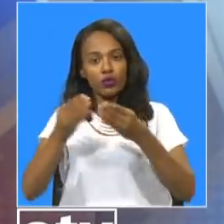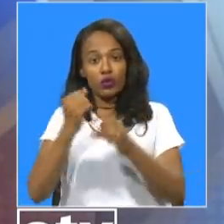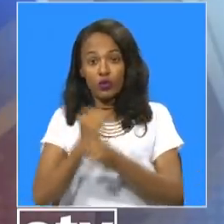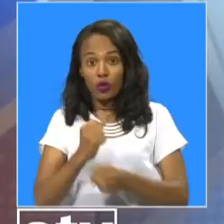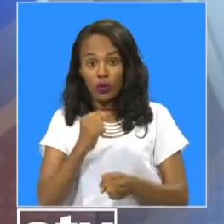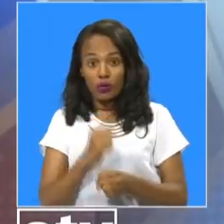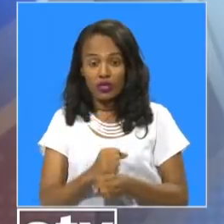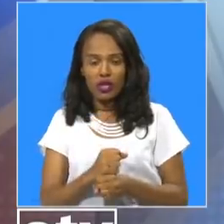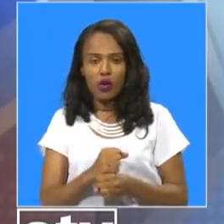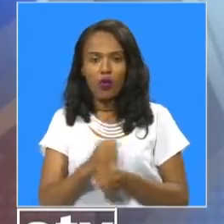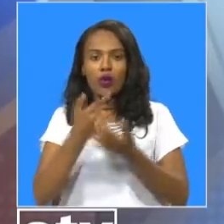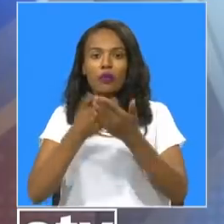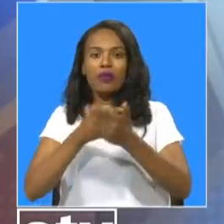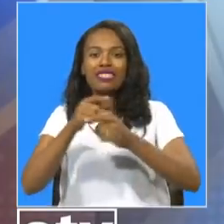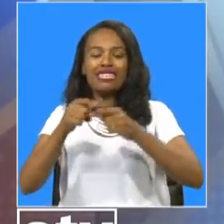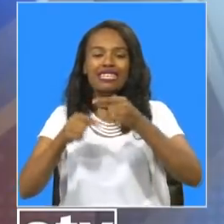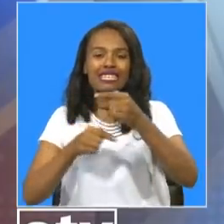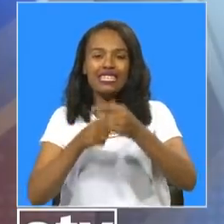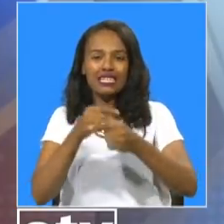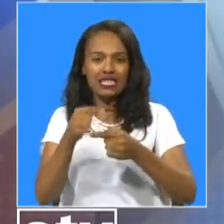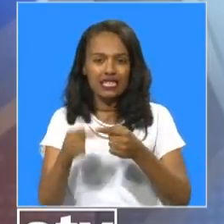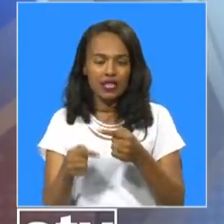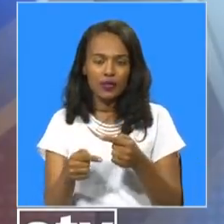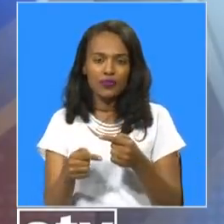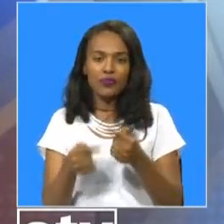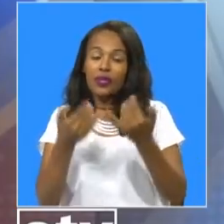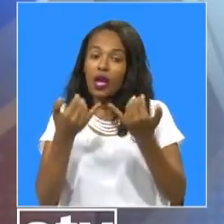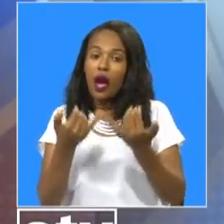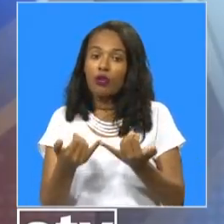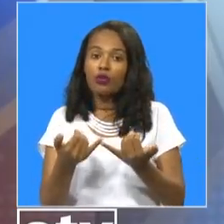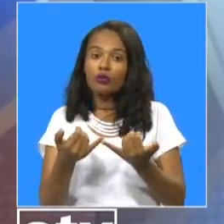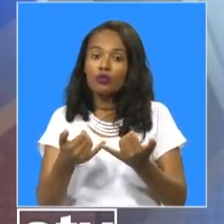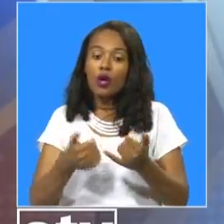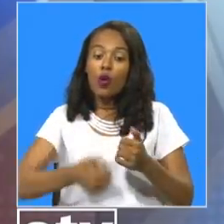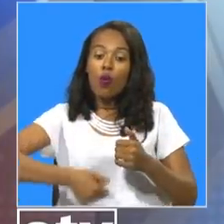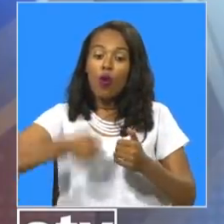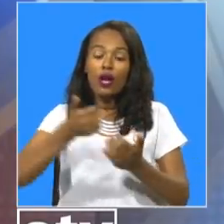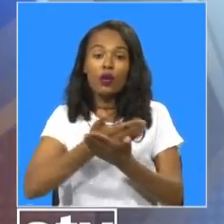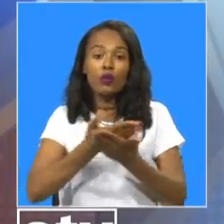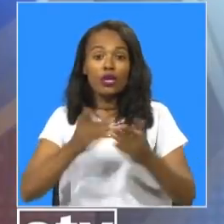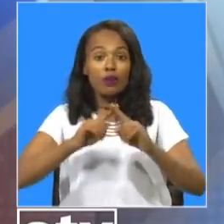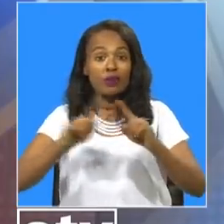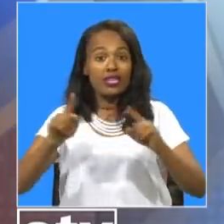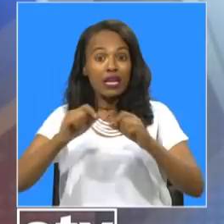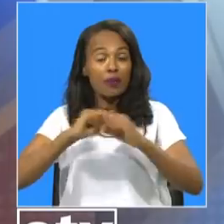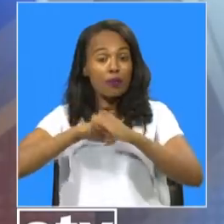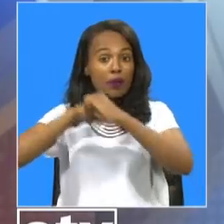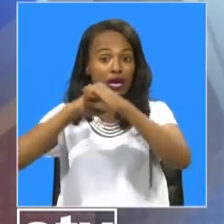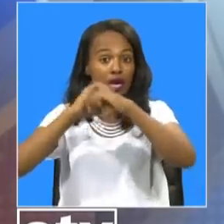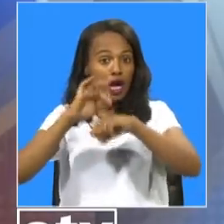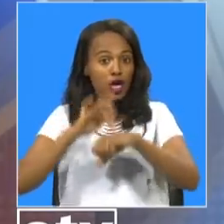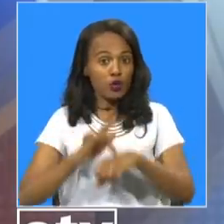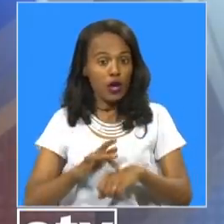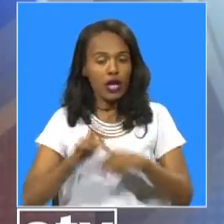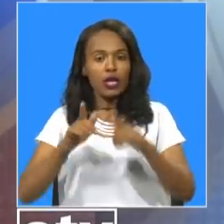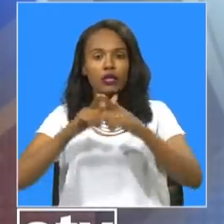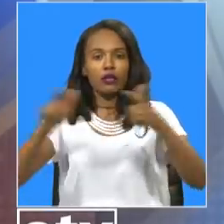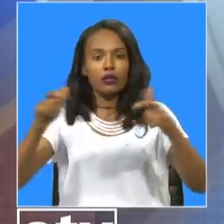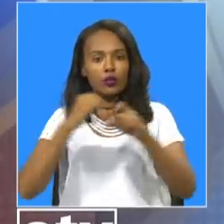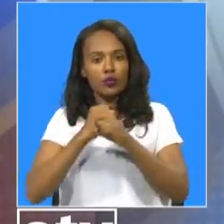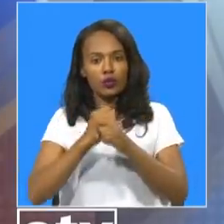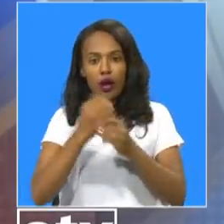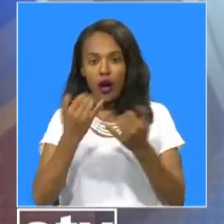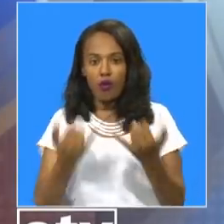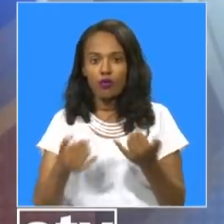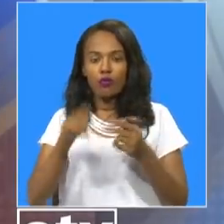ያለው። በዚህ ሂደት እንግዲህ አሁንም ያው ቁልፉ ነገር እንግዲህ ለመተለይ መከላከሉ ላይ ግን ትልቁ ስራ እንግዲህ